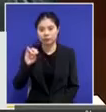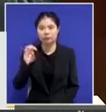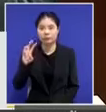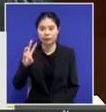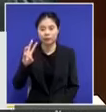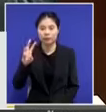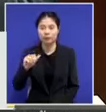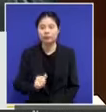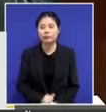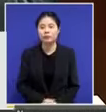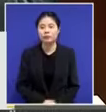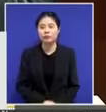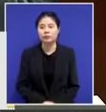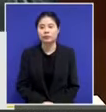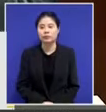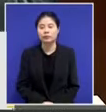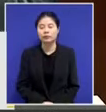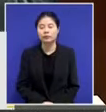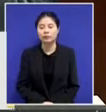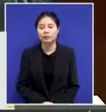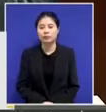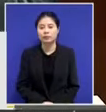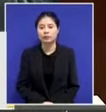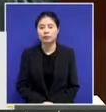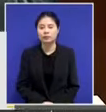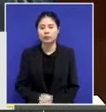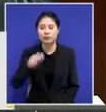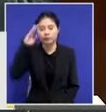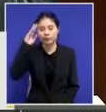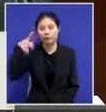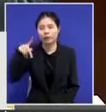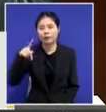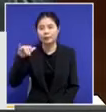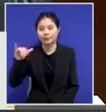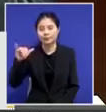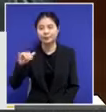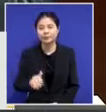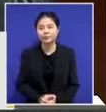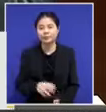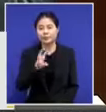676นายเสรีสุวรรณพานนท ์พลเอกประยุทธ์จันทร์โอชาครับ